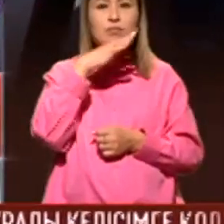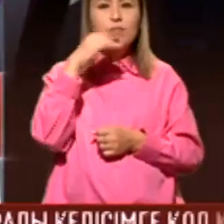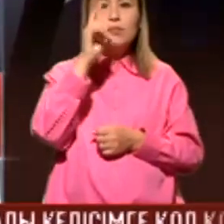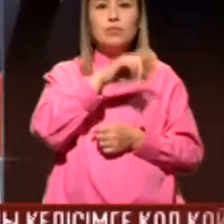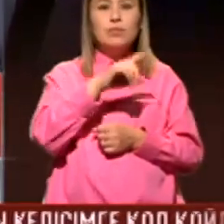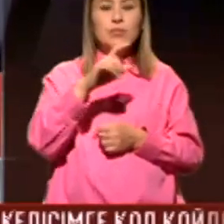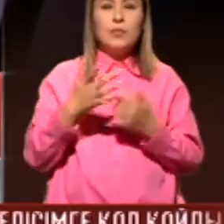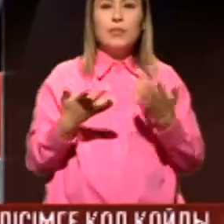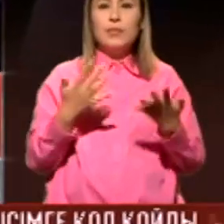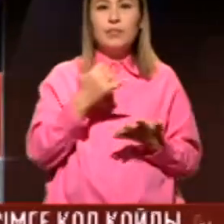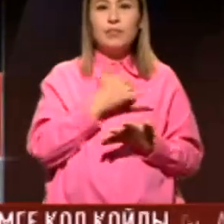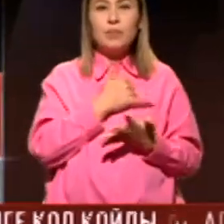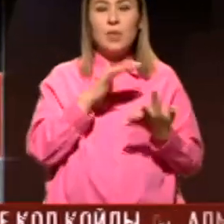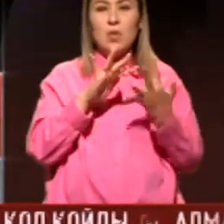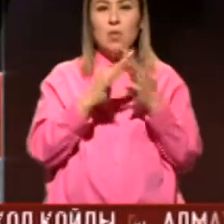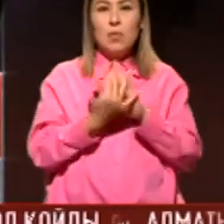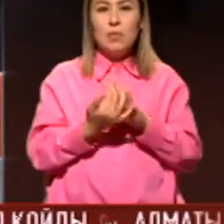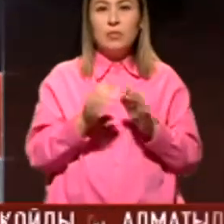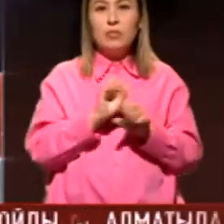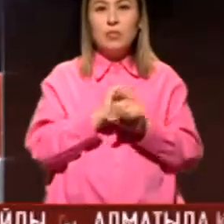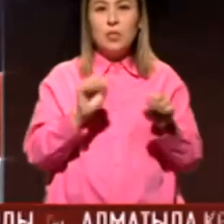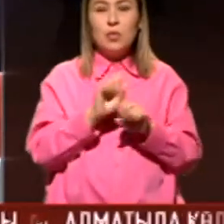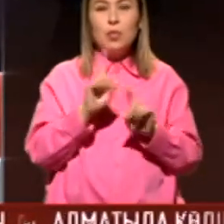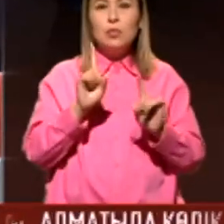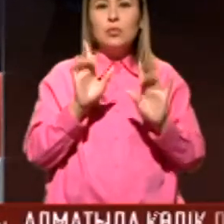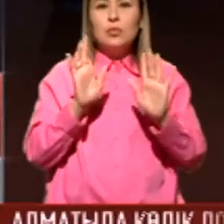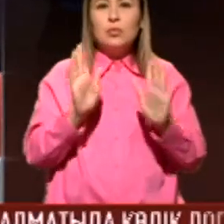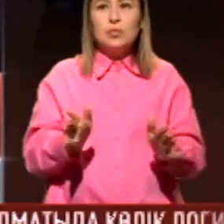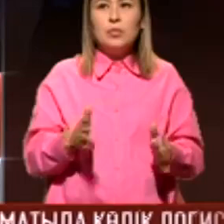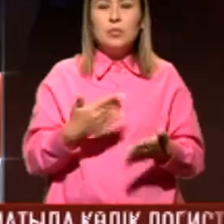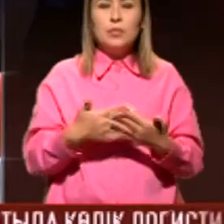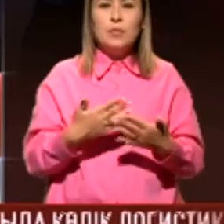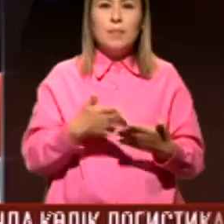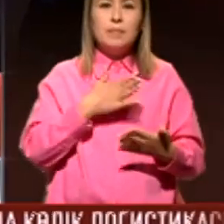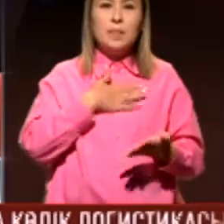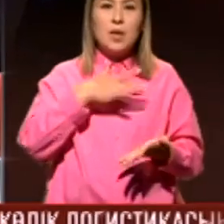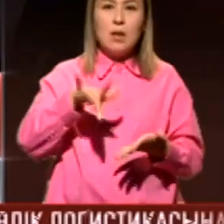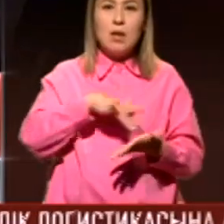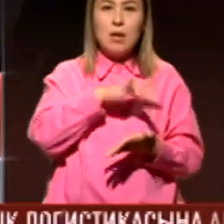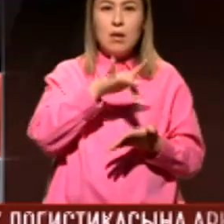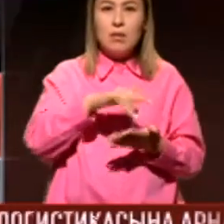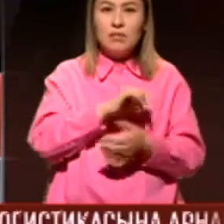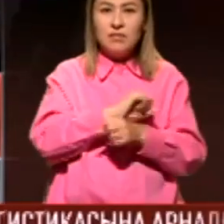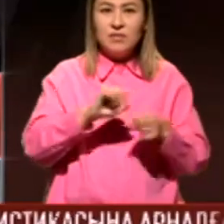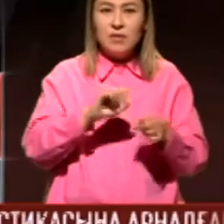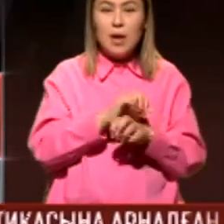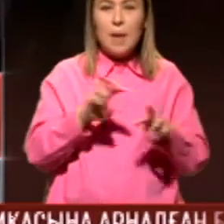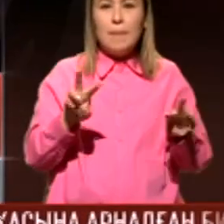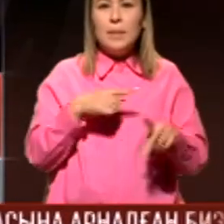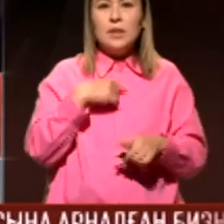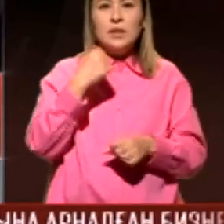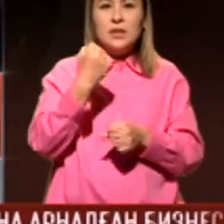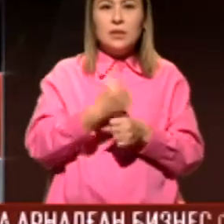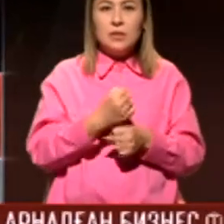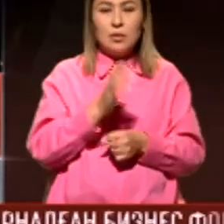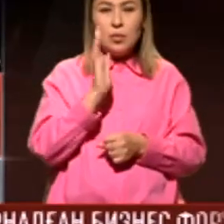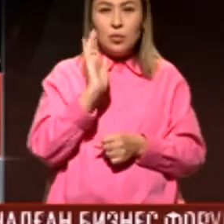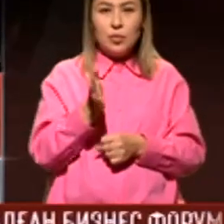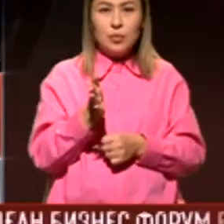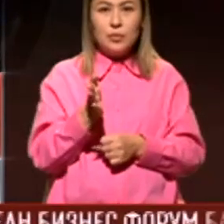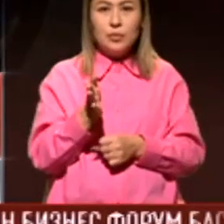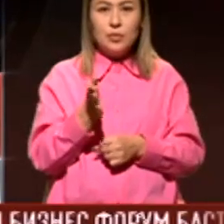Егер менің ауылымды осылай бомбалап атса министр едім. Менің жа қаламды осылай бомбалап атса министр едім деген сияқты әңгімелер.